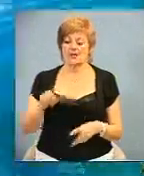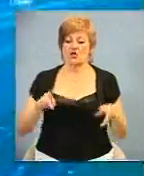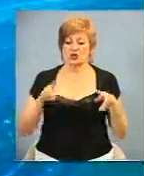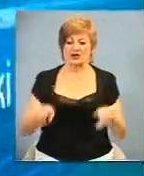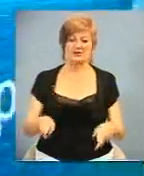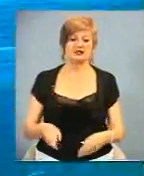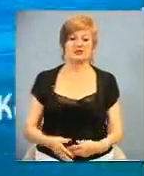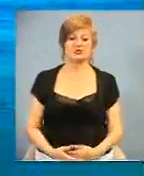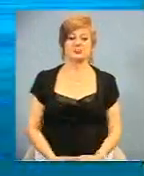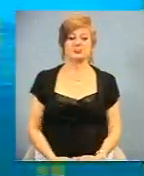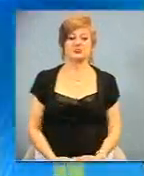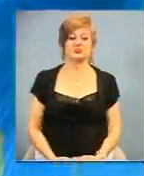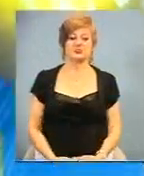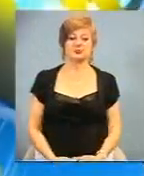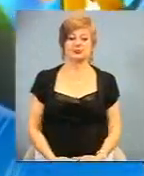зрізані.